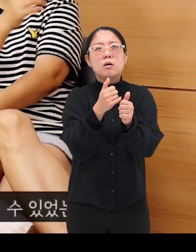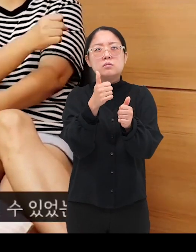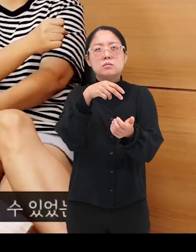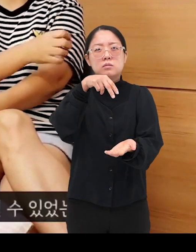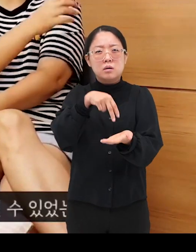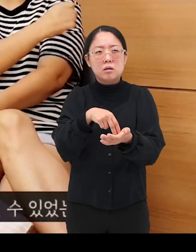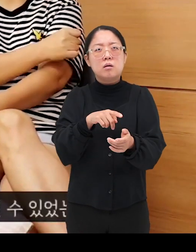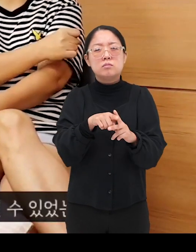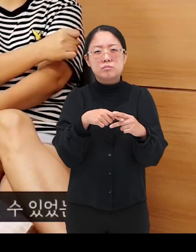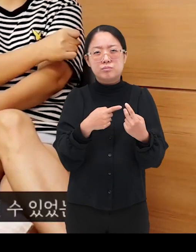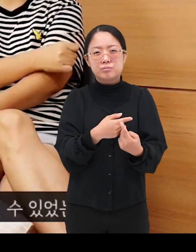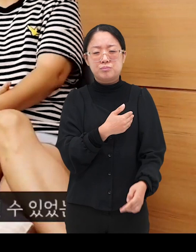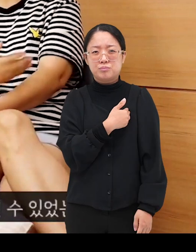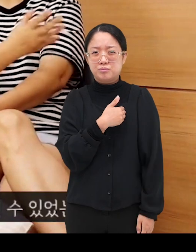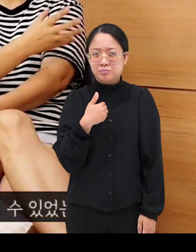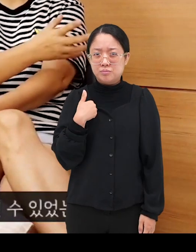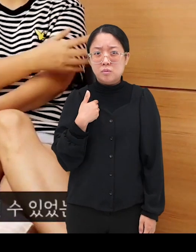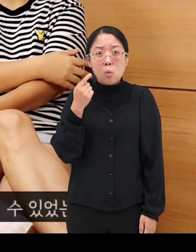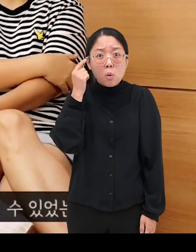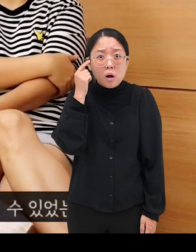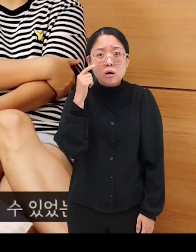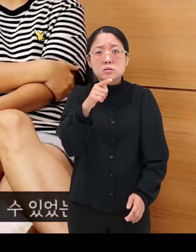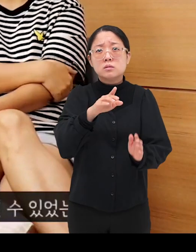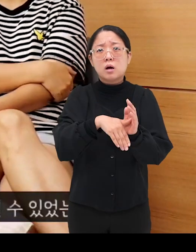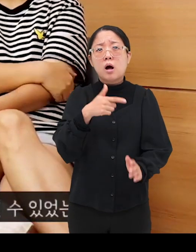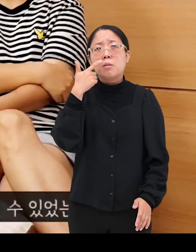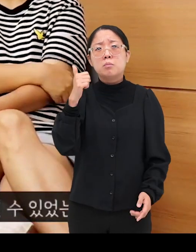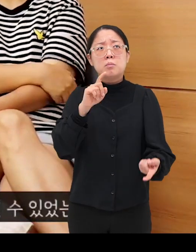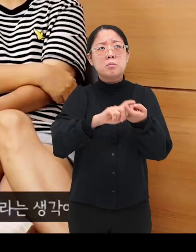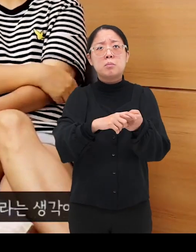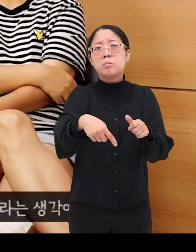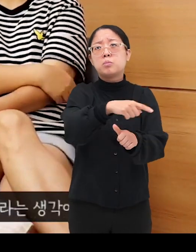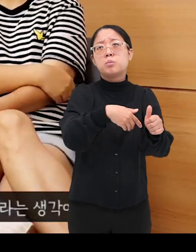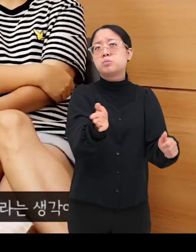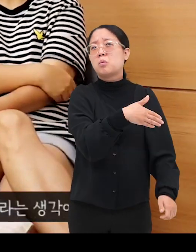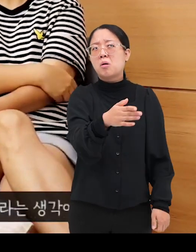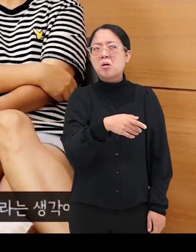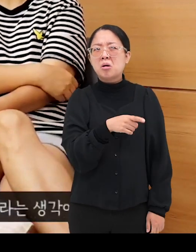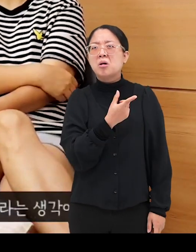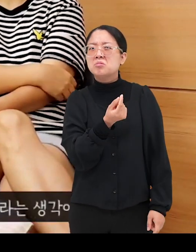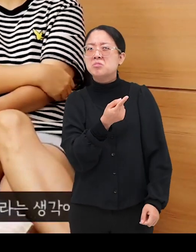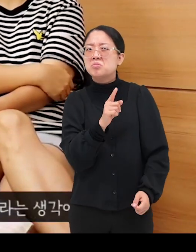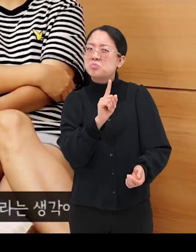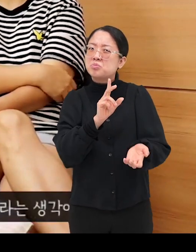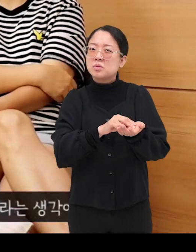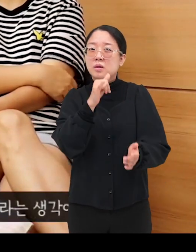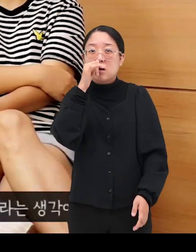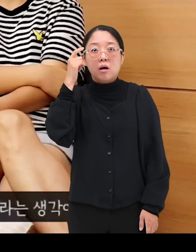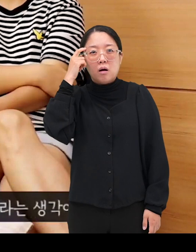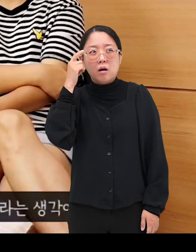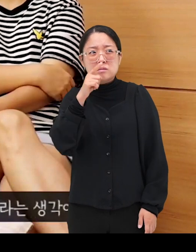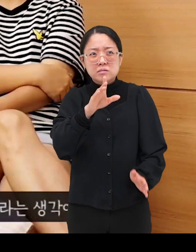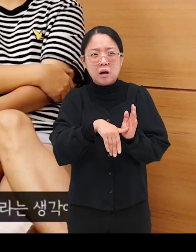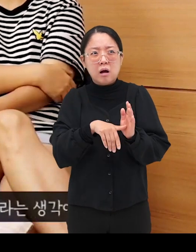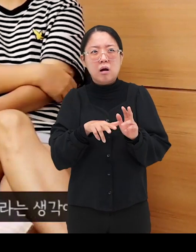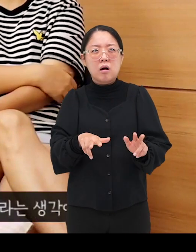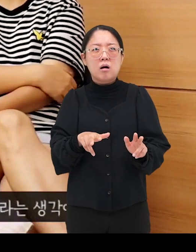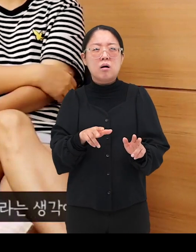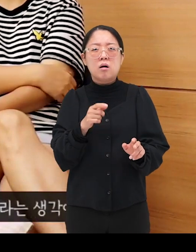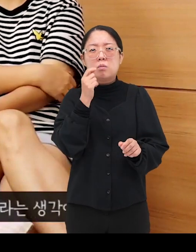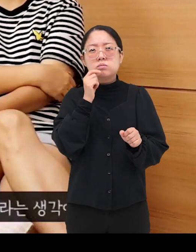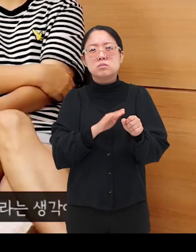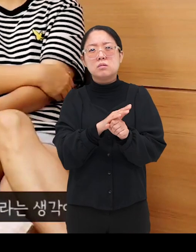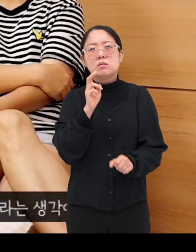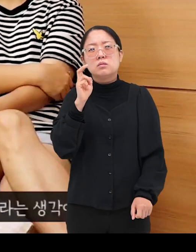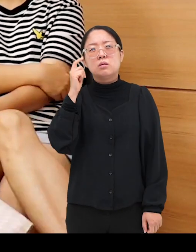아빠는 부부로서 남편으로서 충분히 그럴 수 있었는데 그때는 그렇게 아무도 아빠 편을 들지 않고 이렇게 막